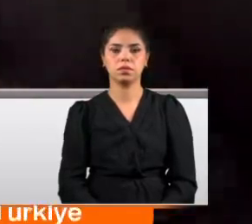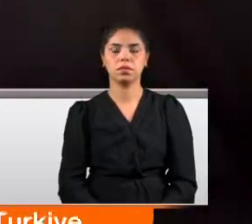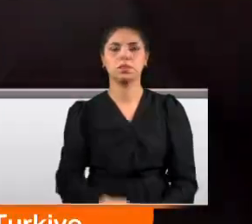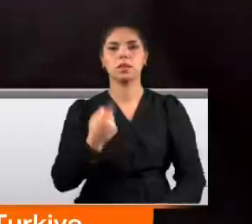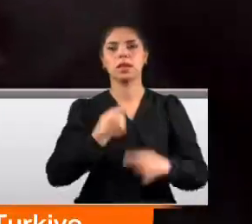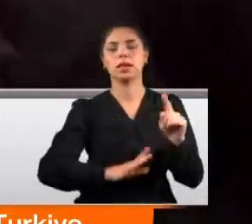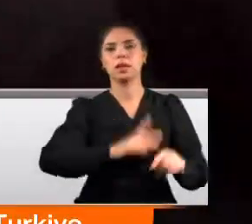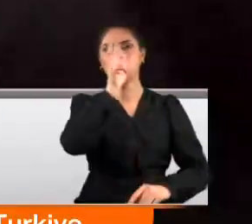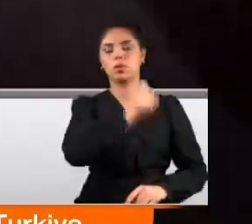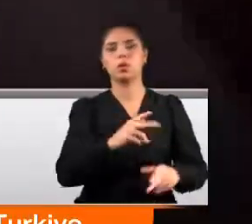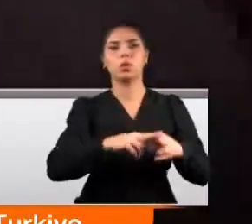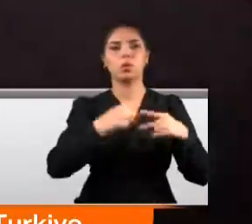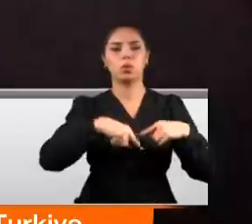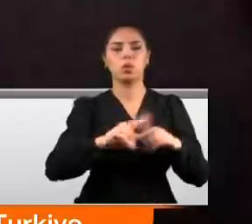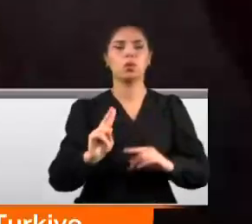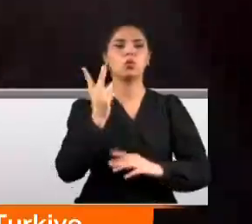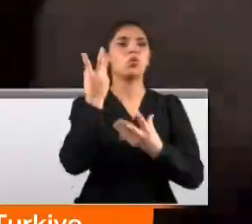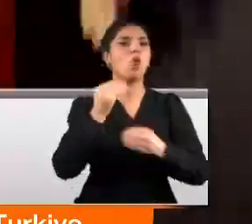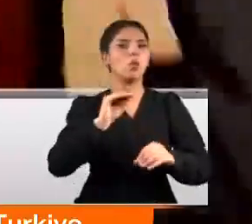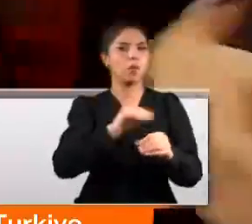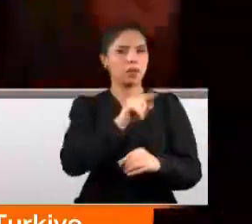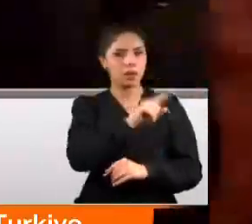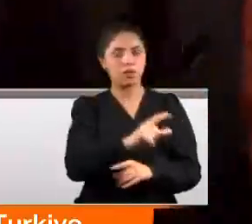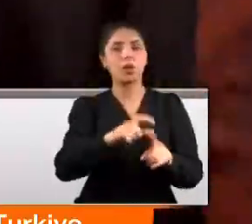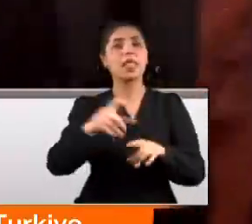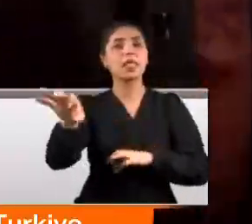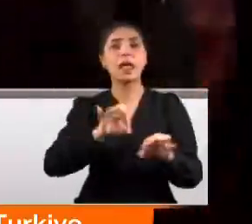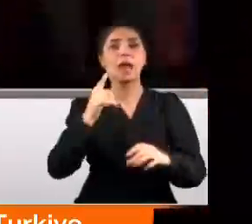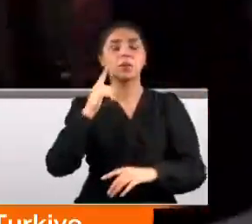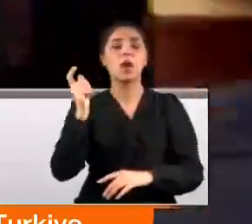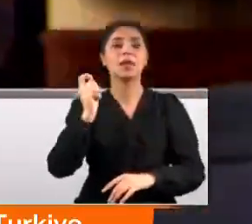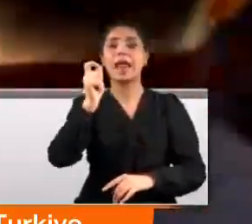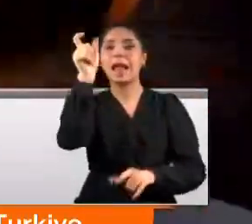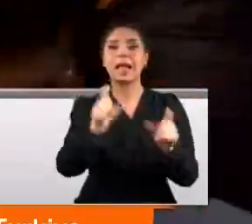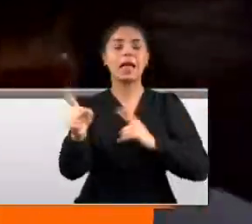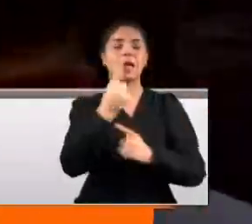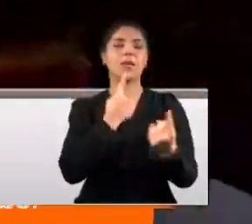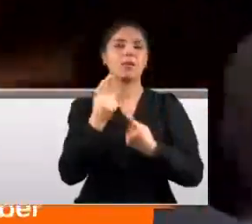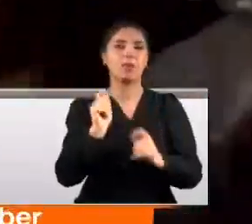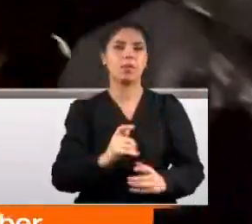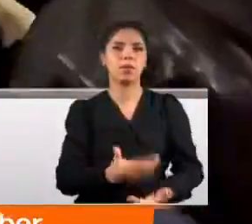Kılıçtaroğlu kurultayda sürpriz yaşamamak için o denetimlerle delegelerin nabzını